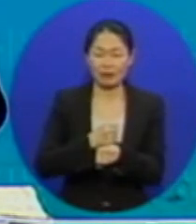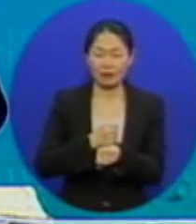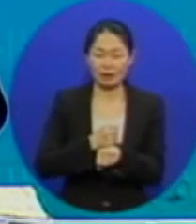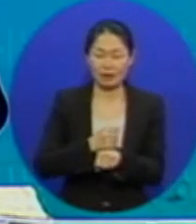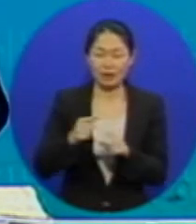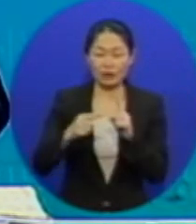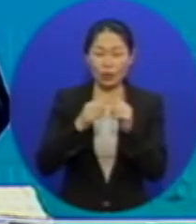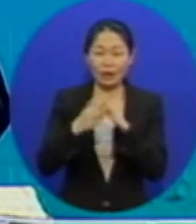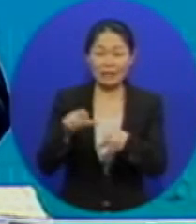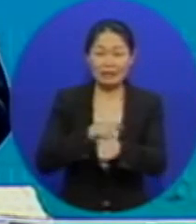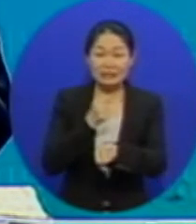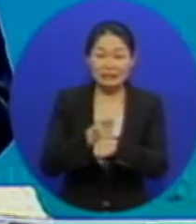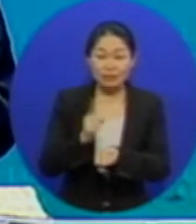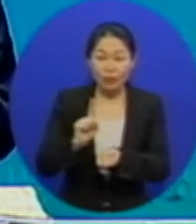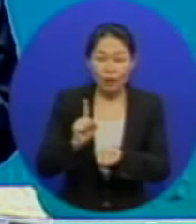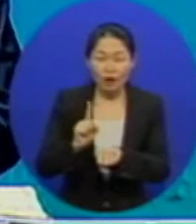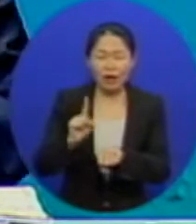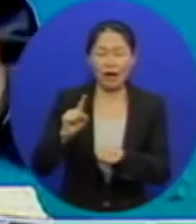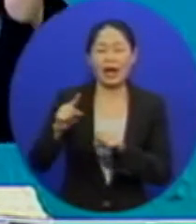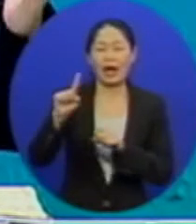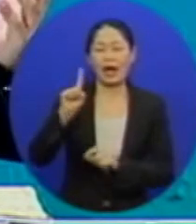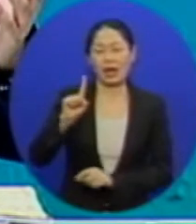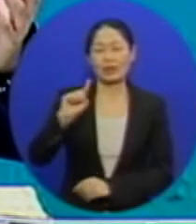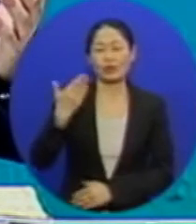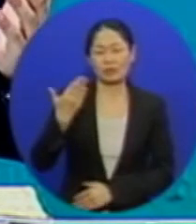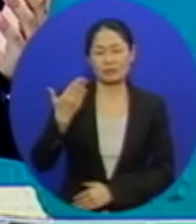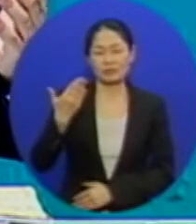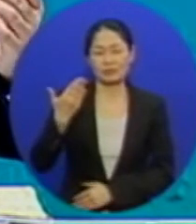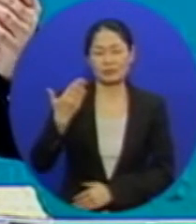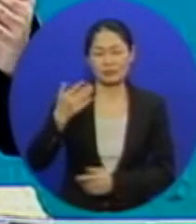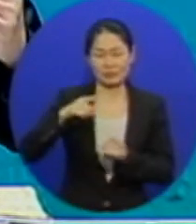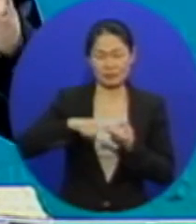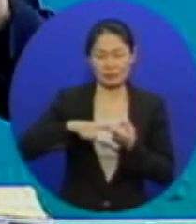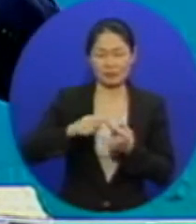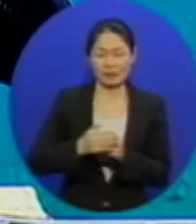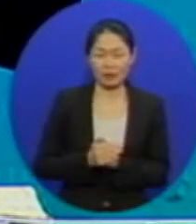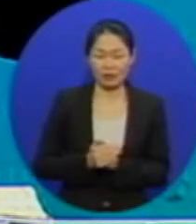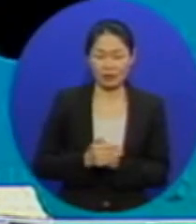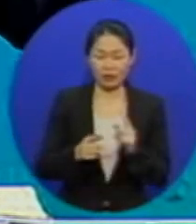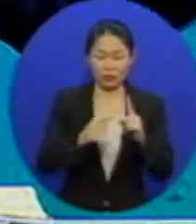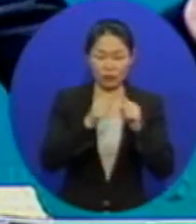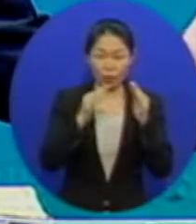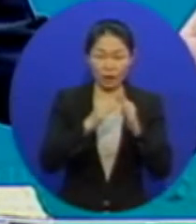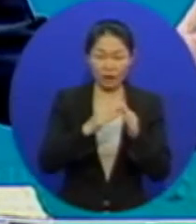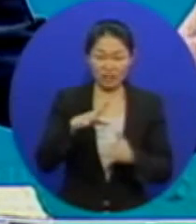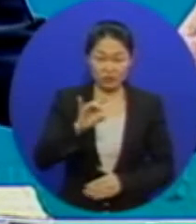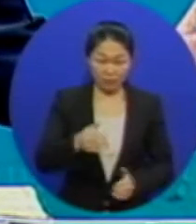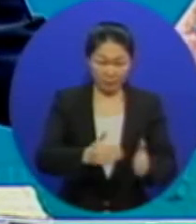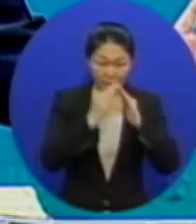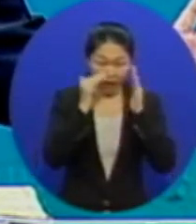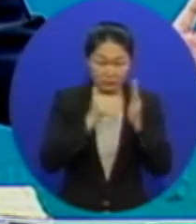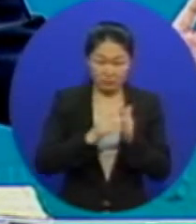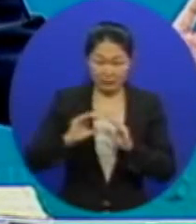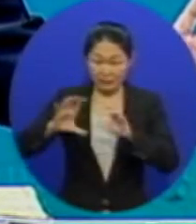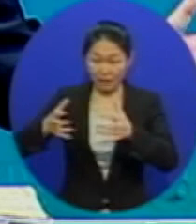됨에 있습니다 처음에 교회가 생겼을 때 세상이 깜짝 놀랐어요